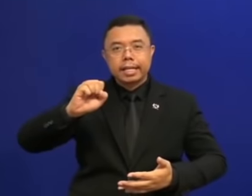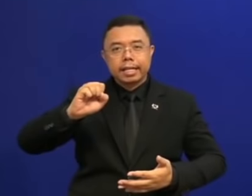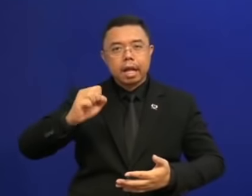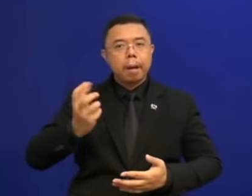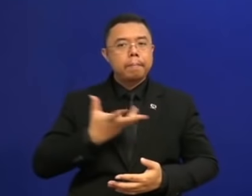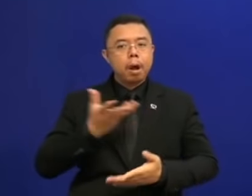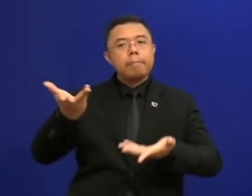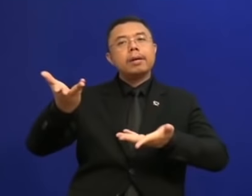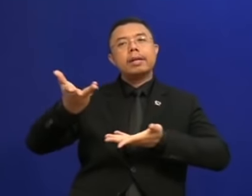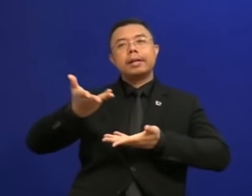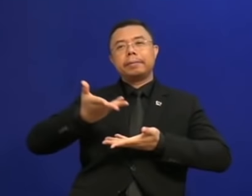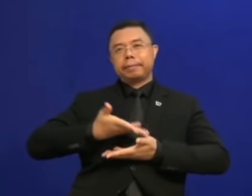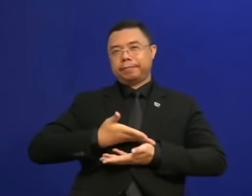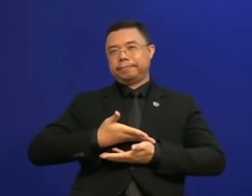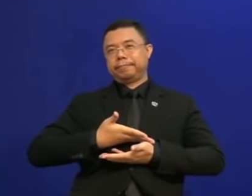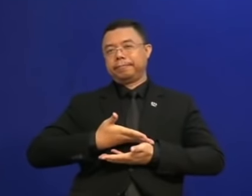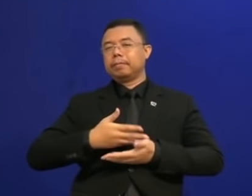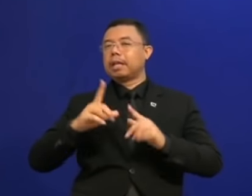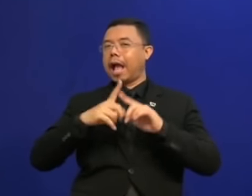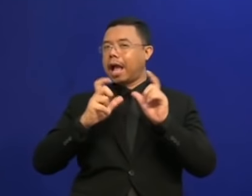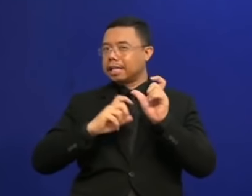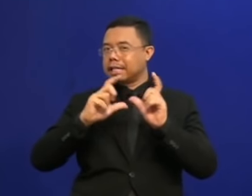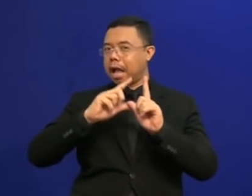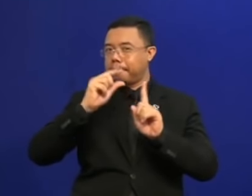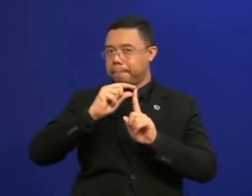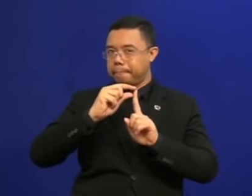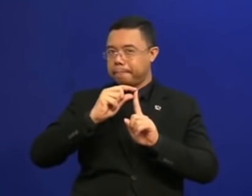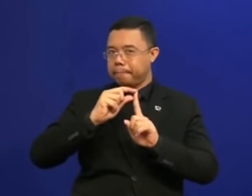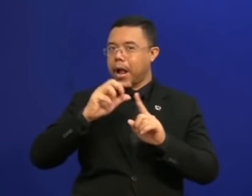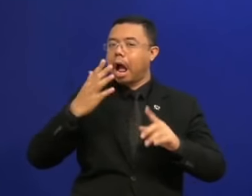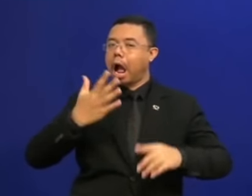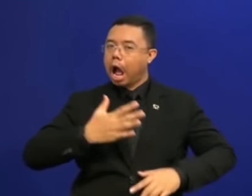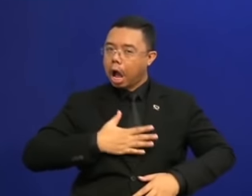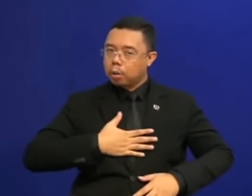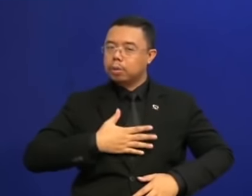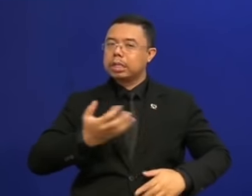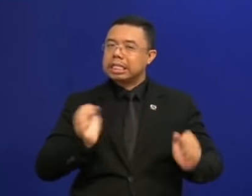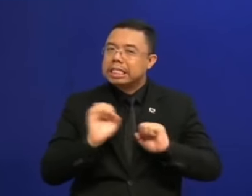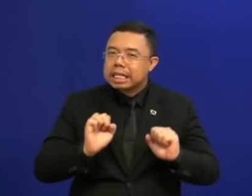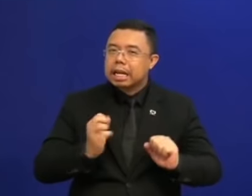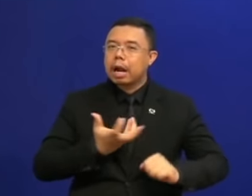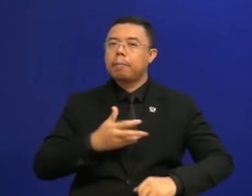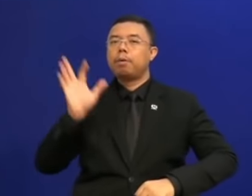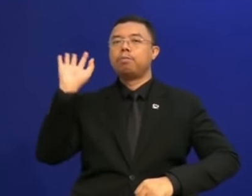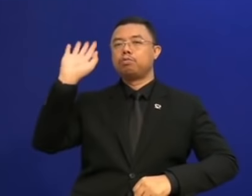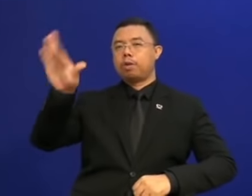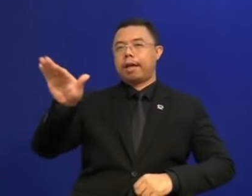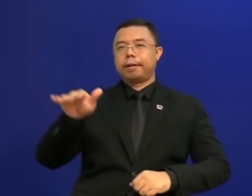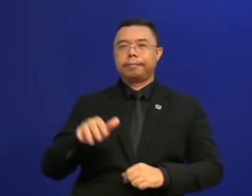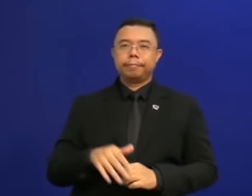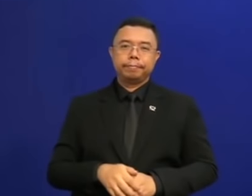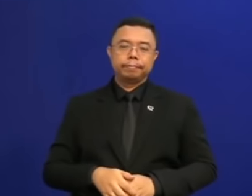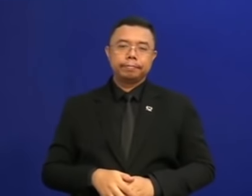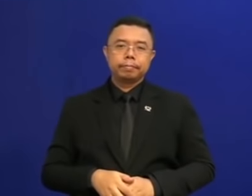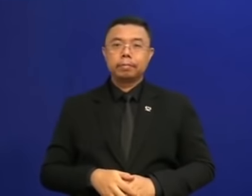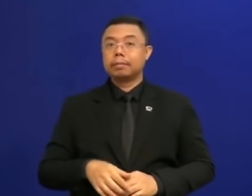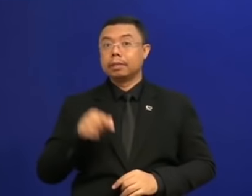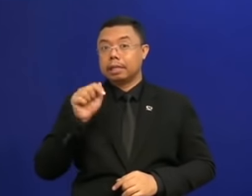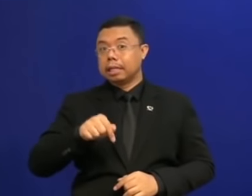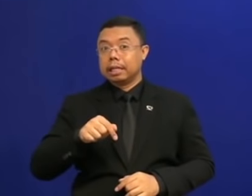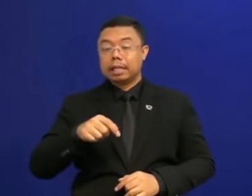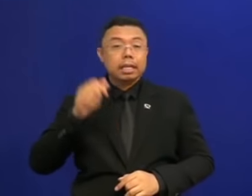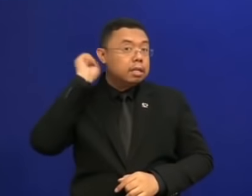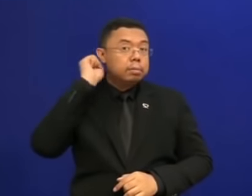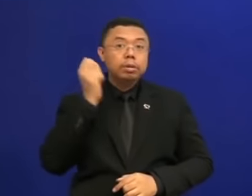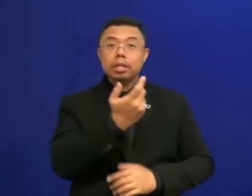dan mau menerima asap. Aku segera akan pulang. Tentu